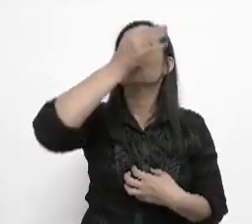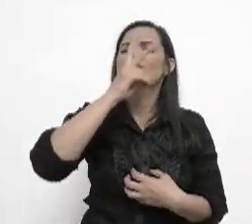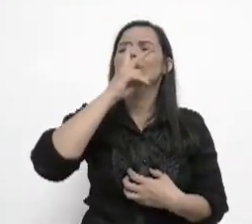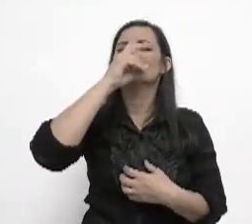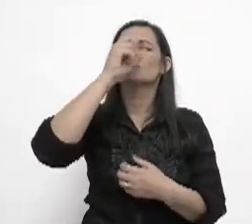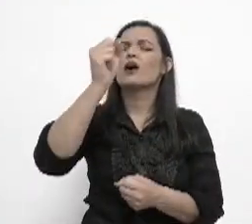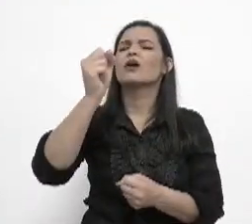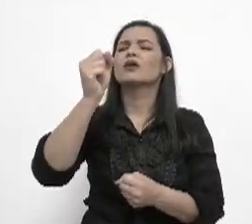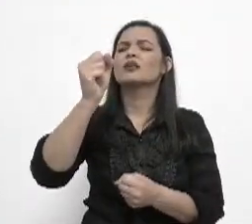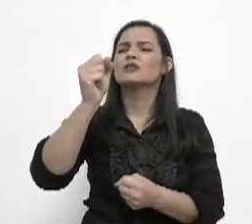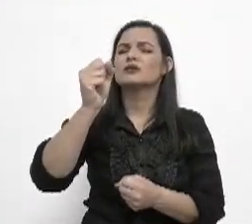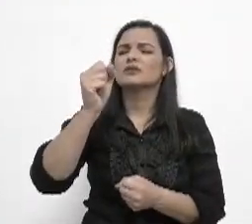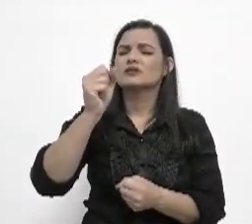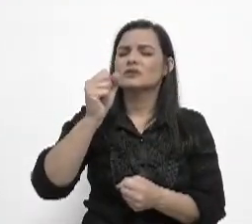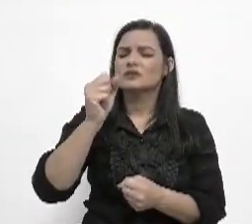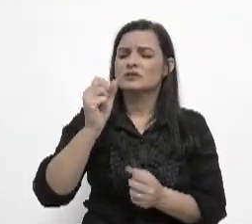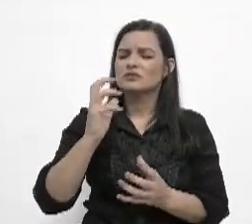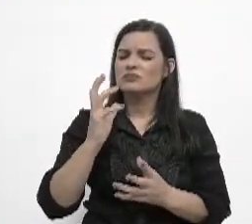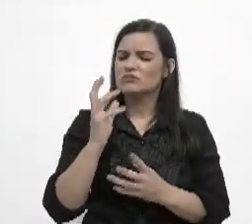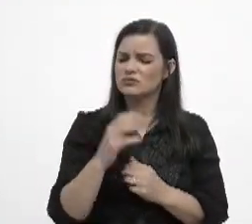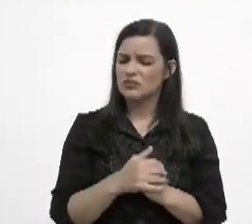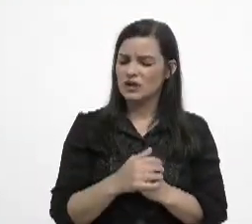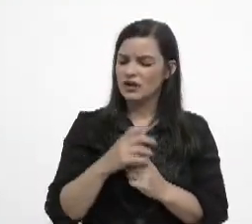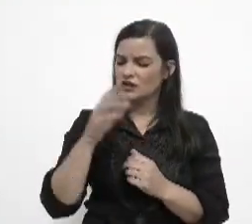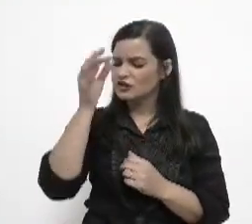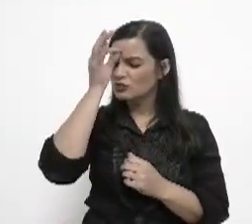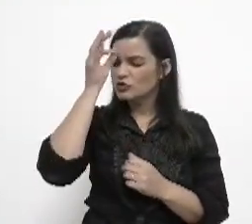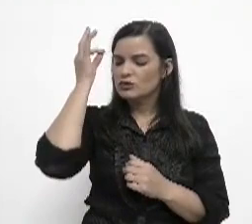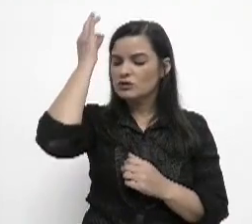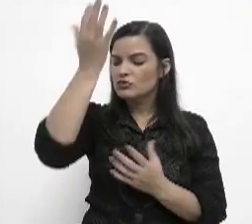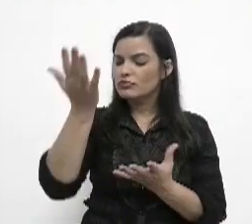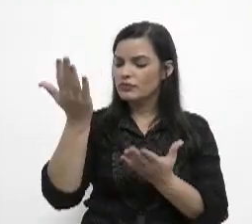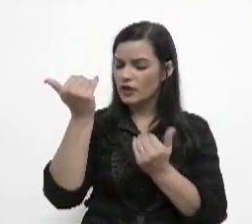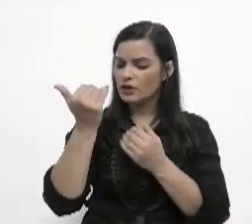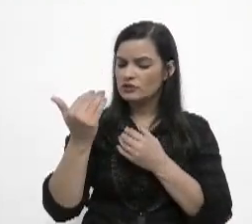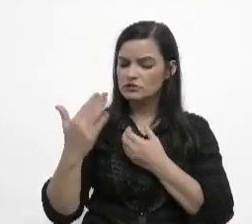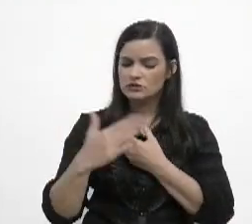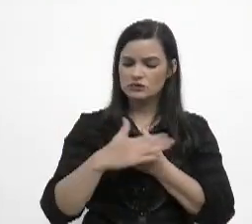성령으로 충만케 하여 주시옵소서. Que o Espírito Santo esteja plenamente em nós.